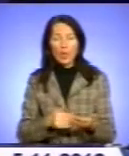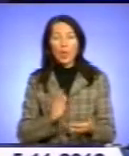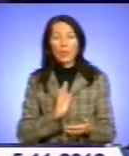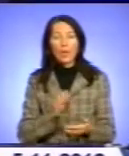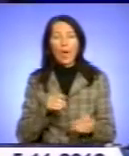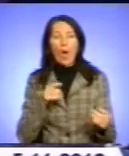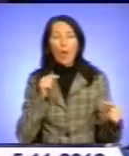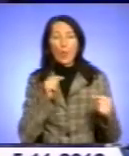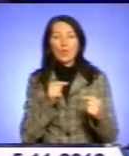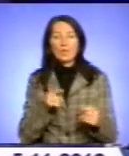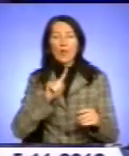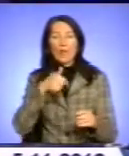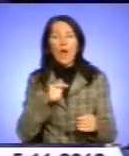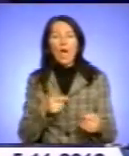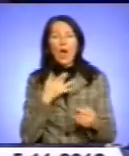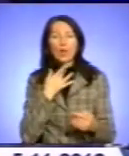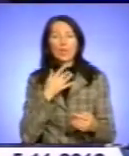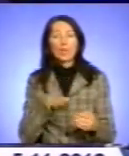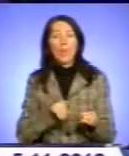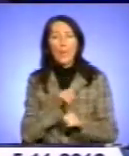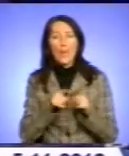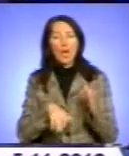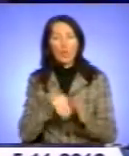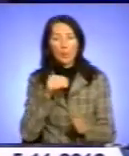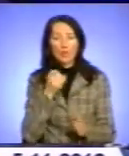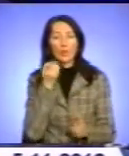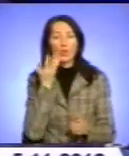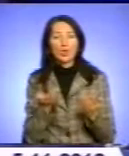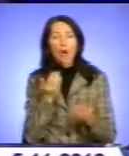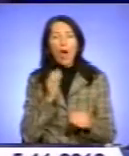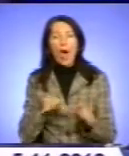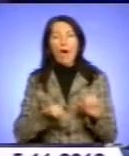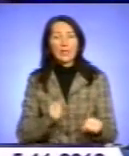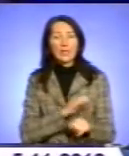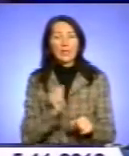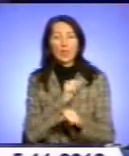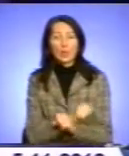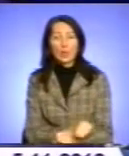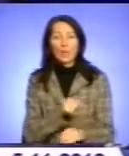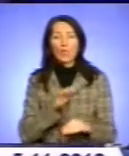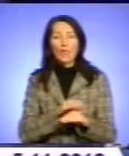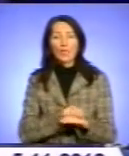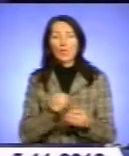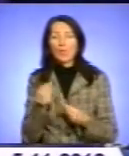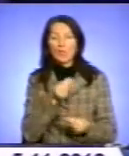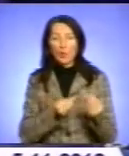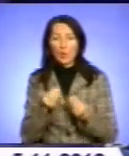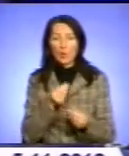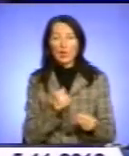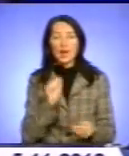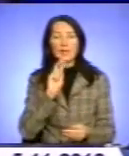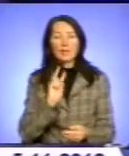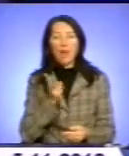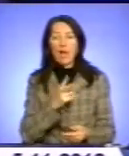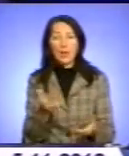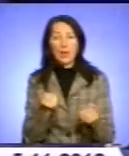оголосити перевибори. Якщо влада не зупинить факти фальсифікації в мажоритарних округах, а ЦВК не прийме рішення на